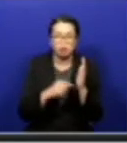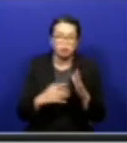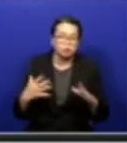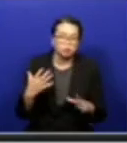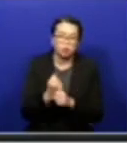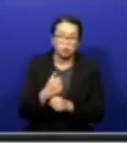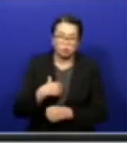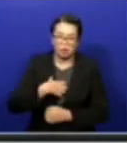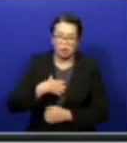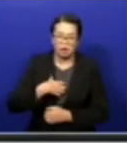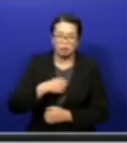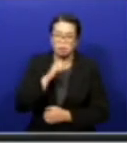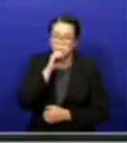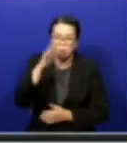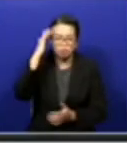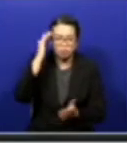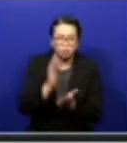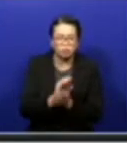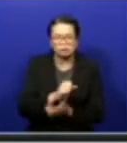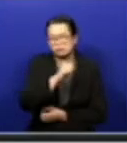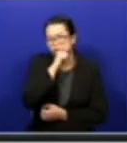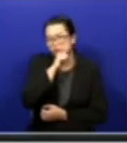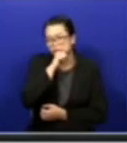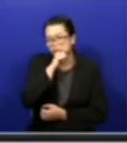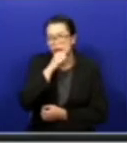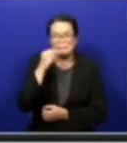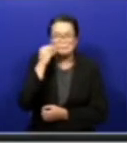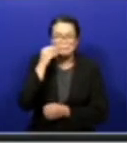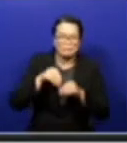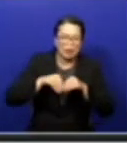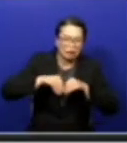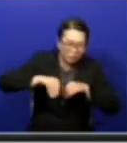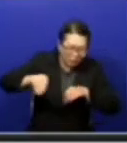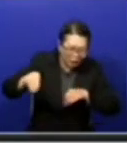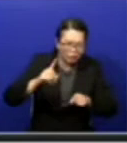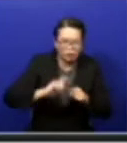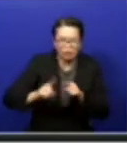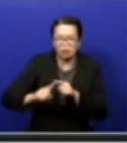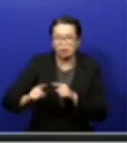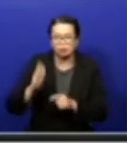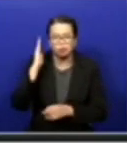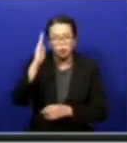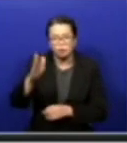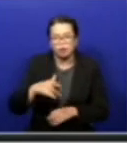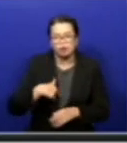เพื่อรักษากฎหมายคนที่อยากกล่าวโทษคนที่ทำผิดกฎหมายก็เลยไม่ไป